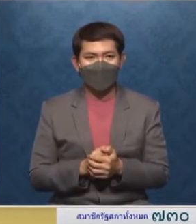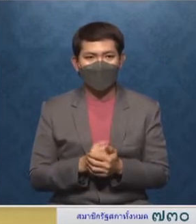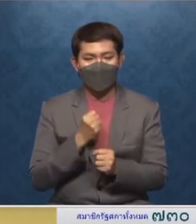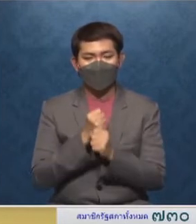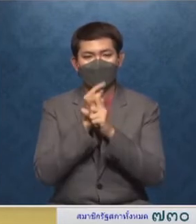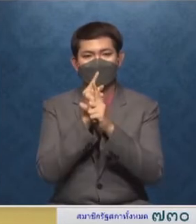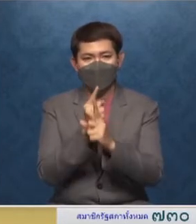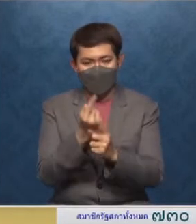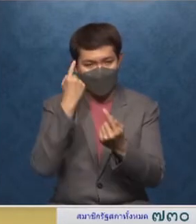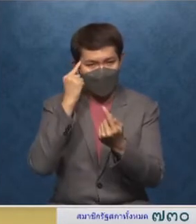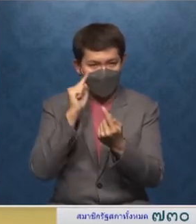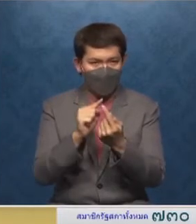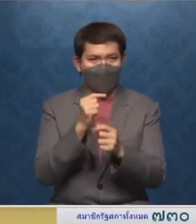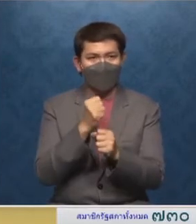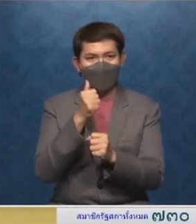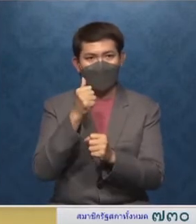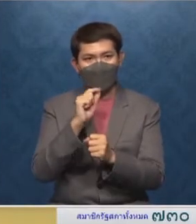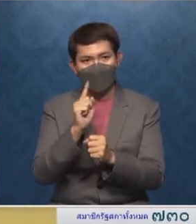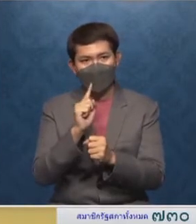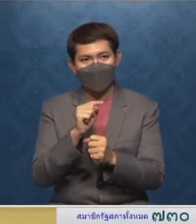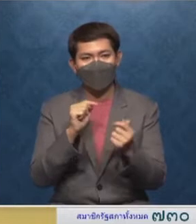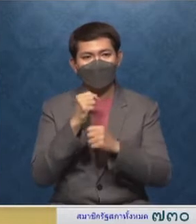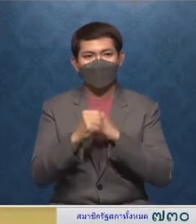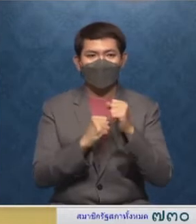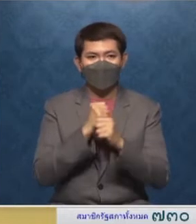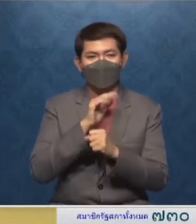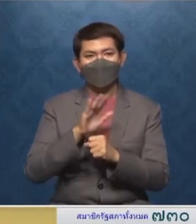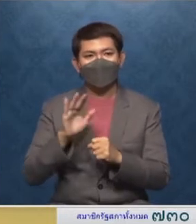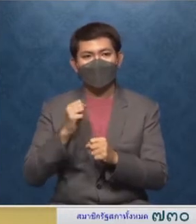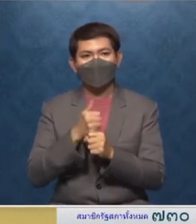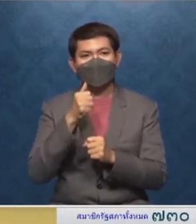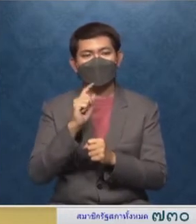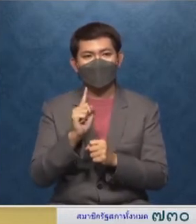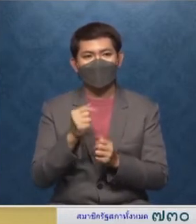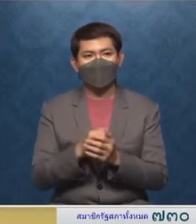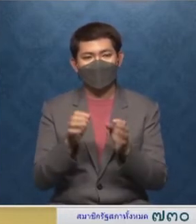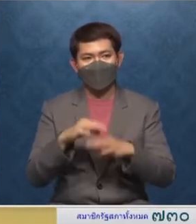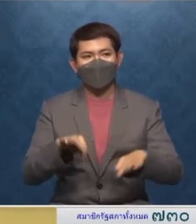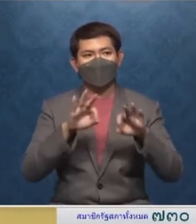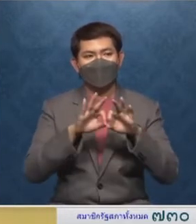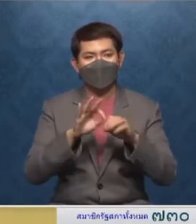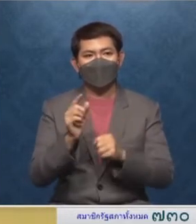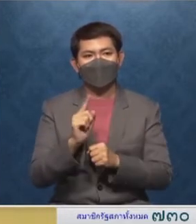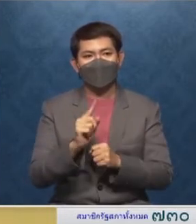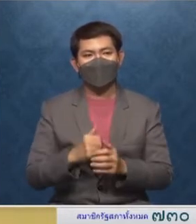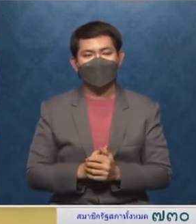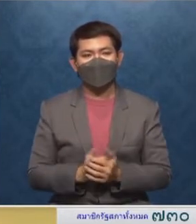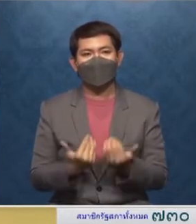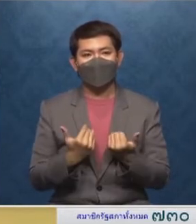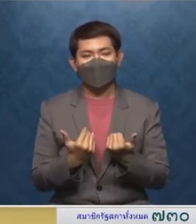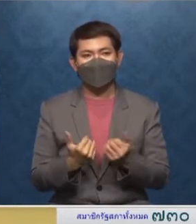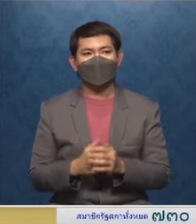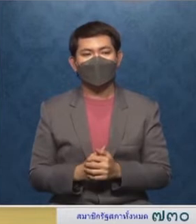ามเป้าหมายและวัตถุประสงค์ของแต่ละช่วงวัยนี้ได้อย่างไรนะครับอันนี้ก็เป็นความสำคัญก็ต้อง